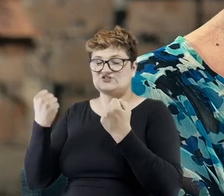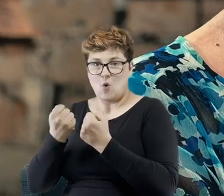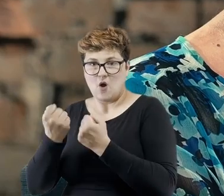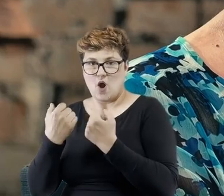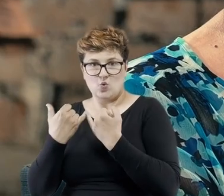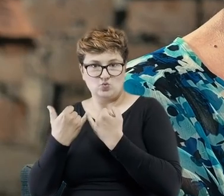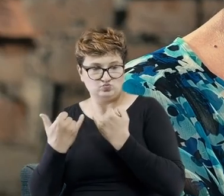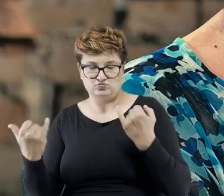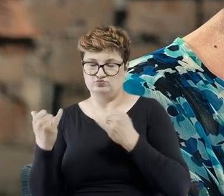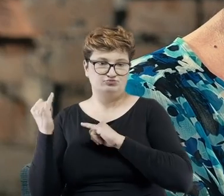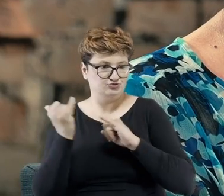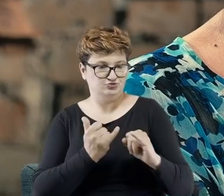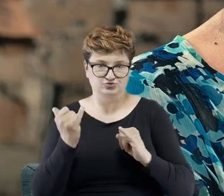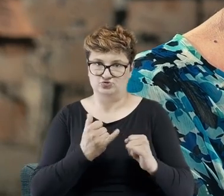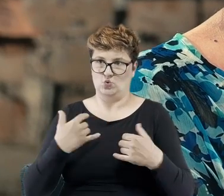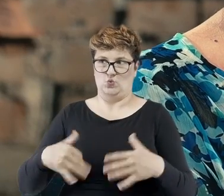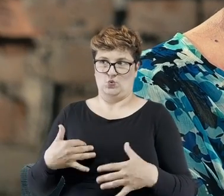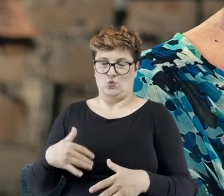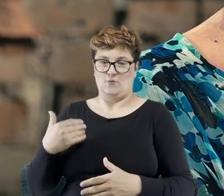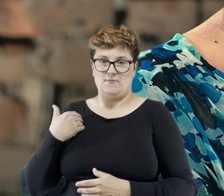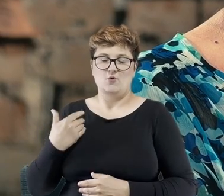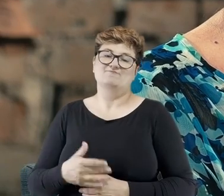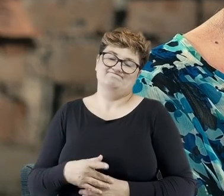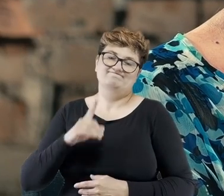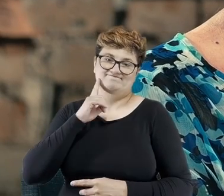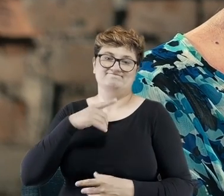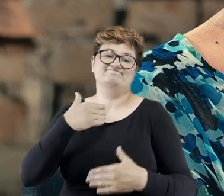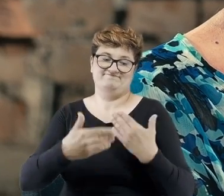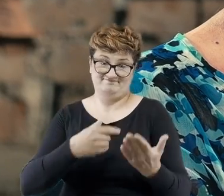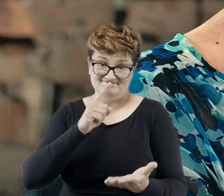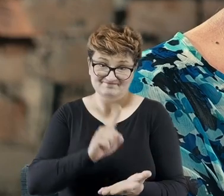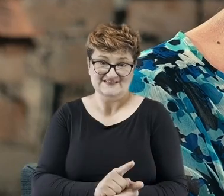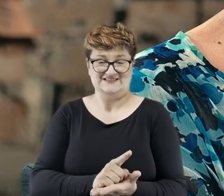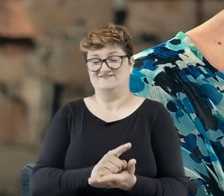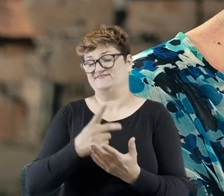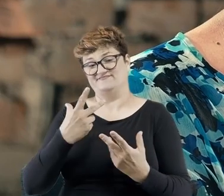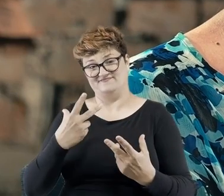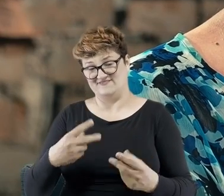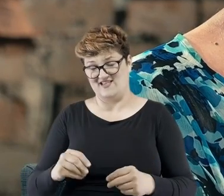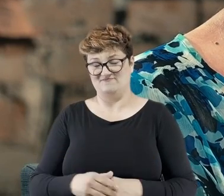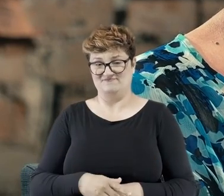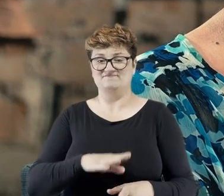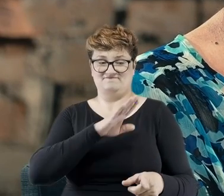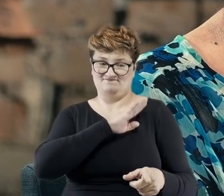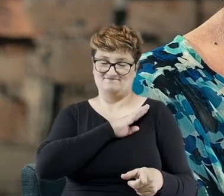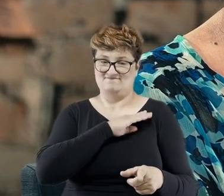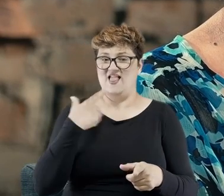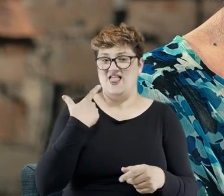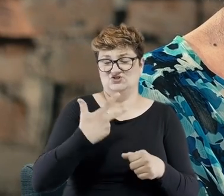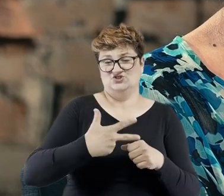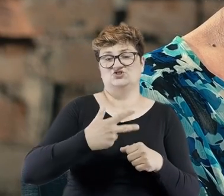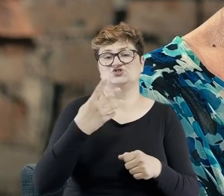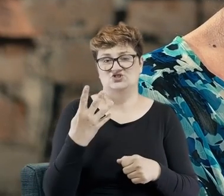jakby niezwykłe, jeśli chodzi o Przybyszewską. No niestety nie uwieńczone powodzeniem, w tym sensie, że no, Stanisława Przybyszewska zmarła w